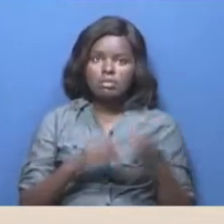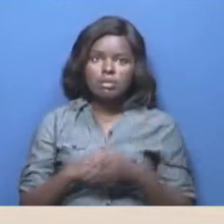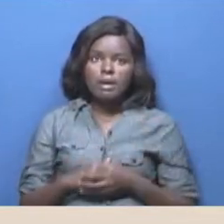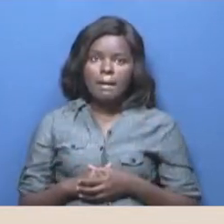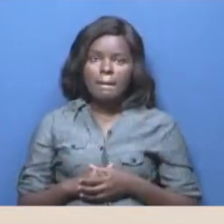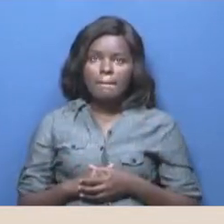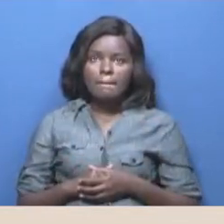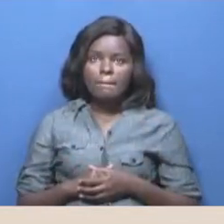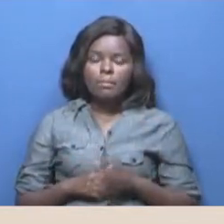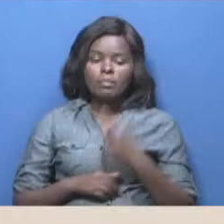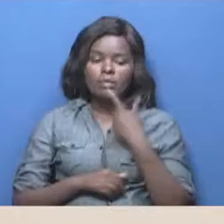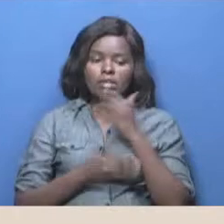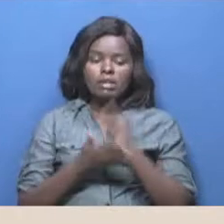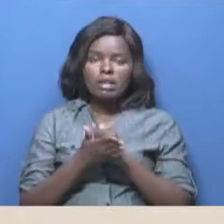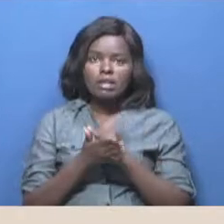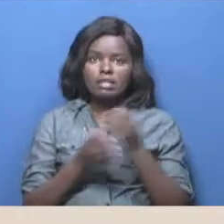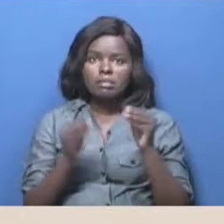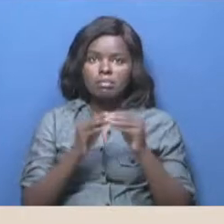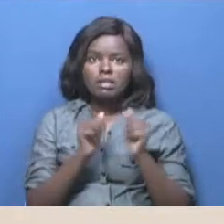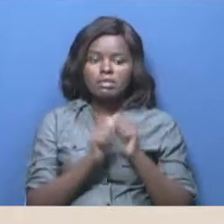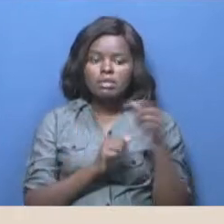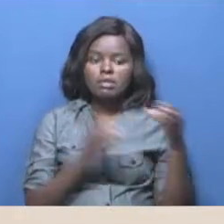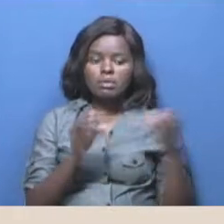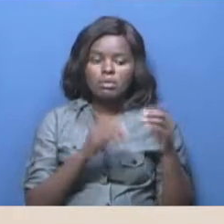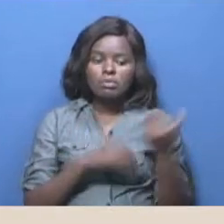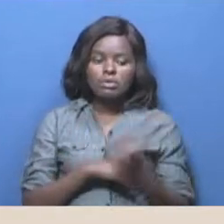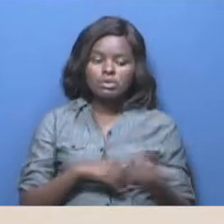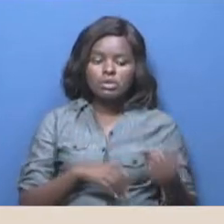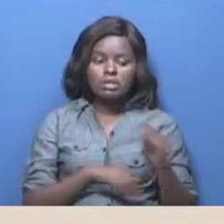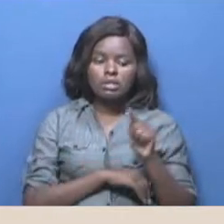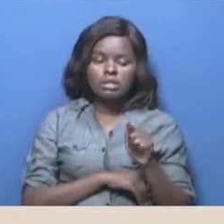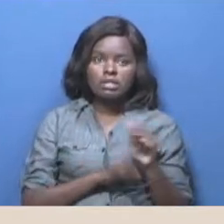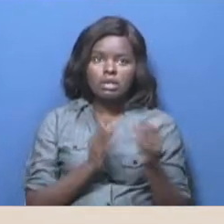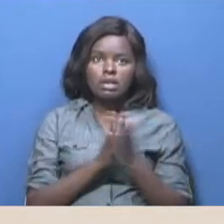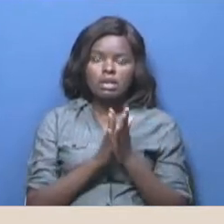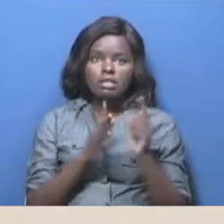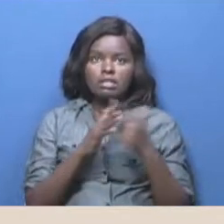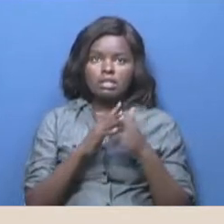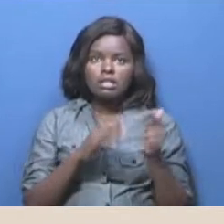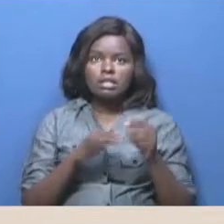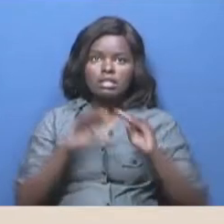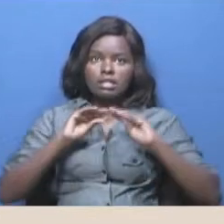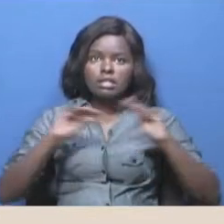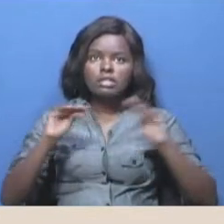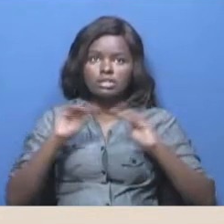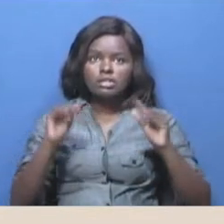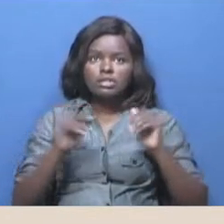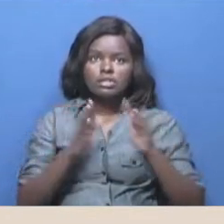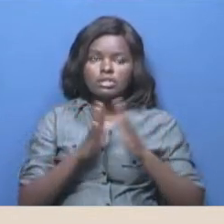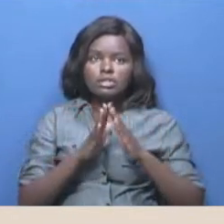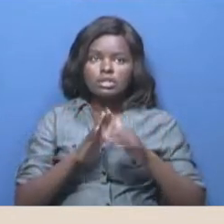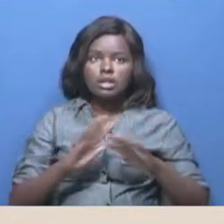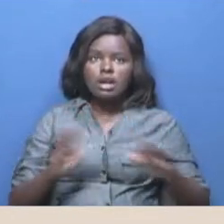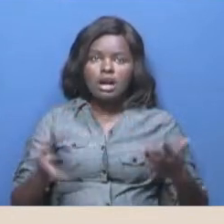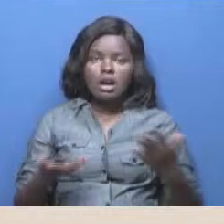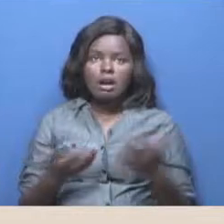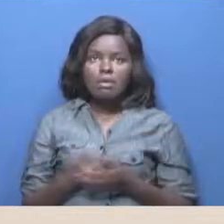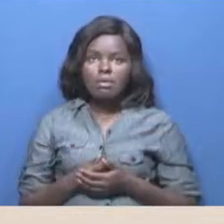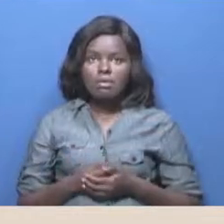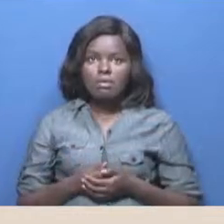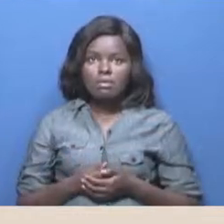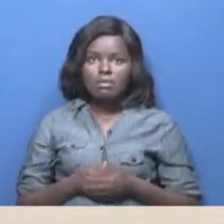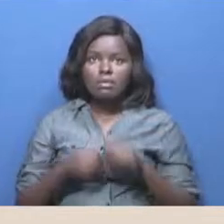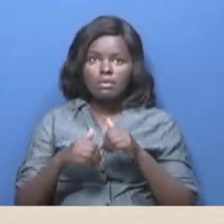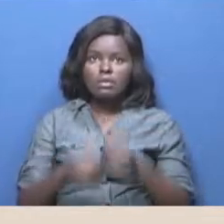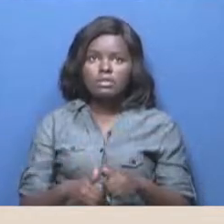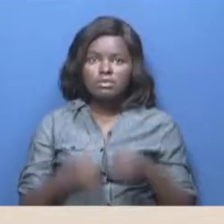Ndung'u aroiga acemanirie na gĩkundi kĩa arutwo acio na nĩrĩambĩrĩirie kũmathomithia na kũmaruta njĩra mwanya mwanya cia